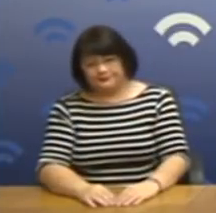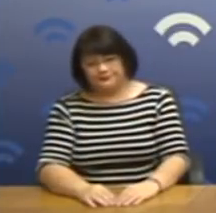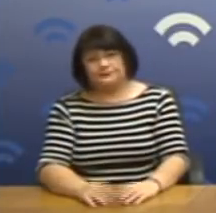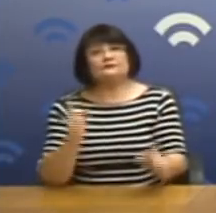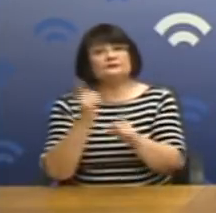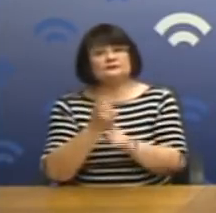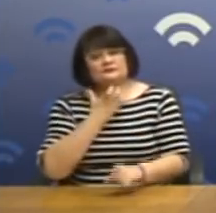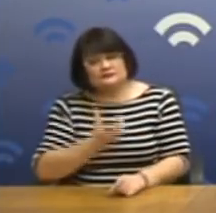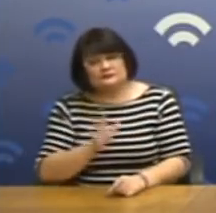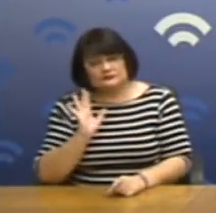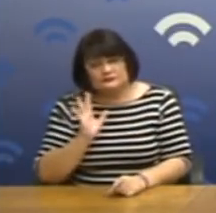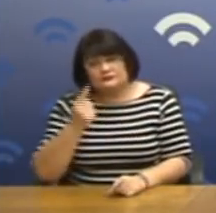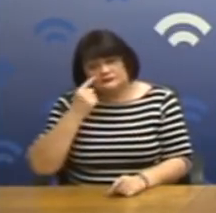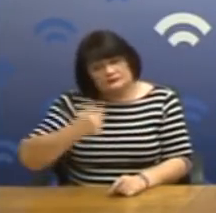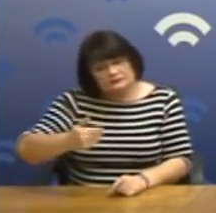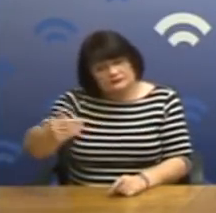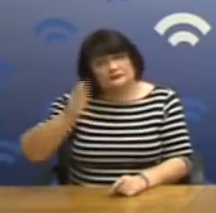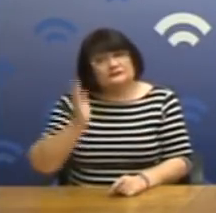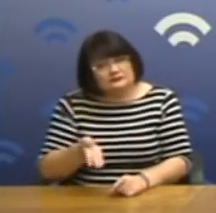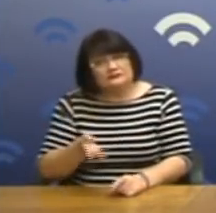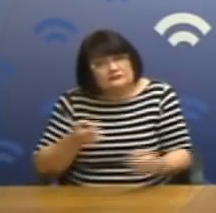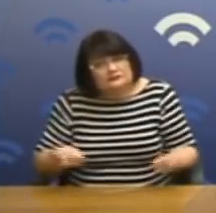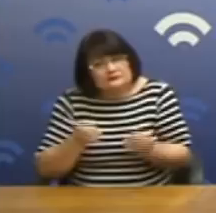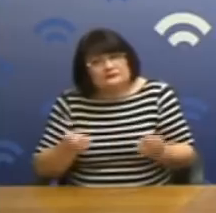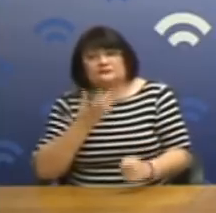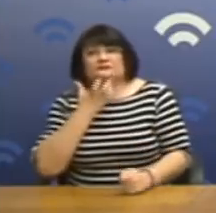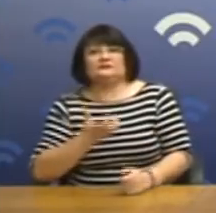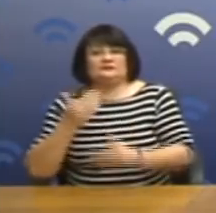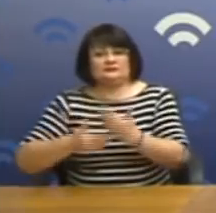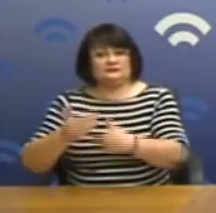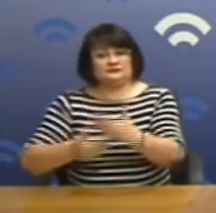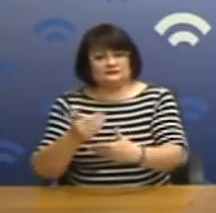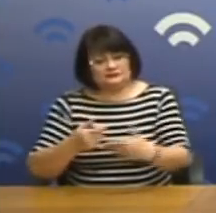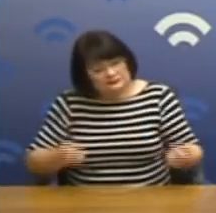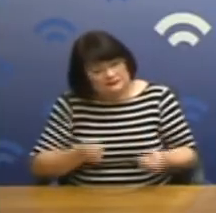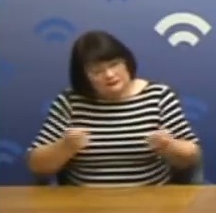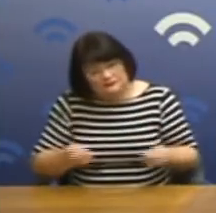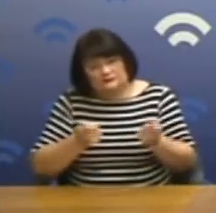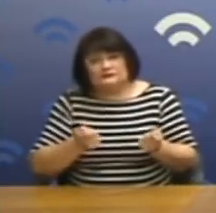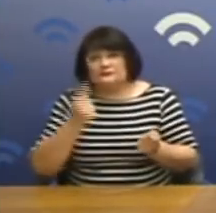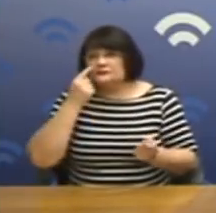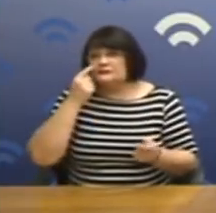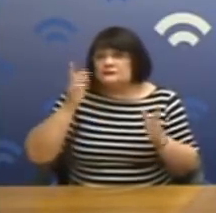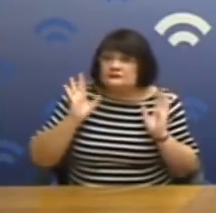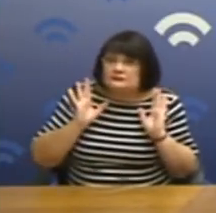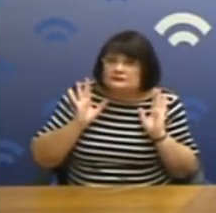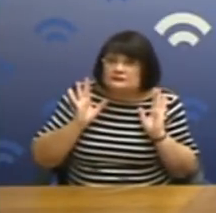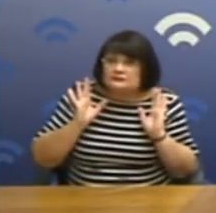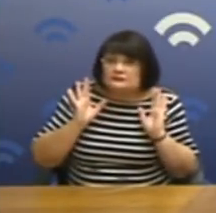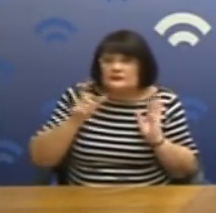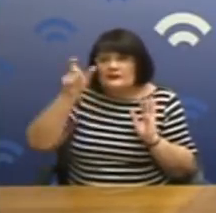σοβαρή είναι η πρόβλεψη να μπορούν να εκτελούν σοβαρές διαδικαστικές πράξεις που θα κρίνουν την τύχη των